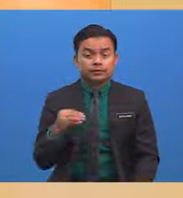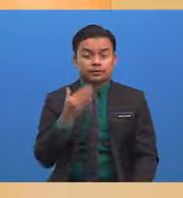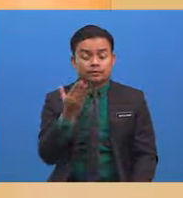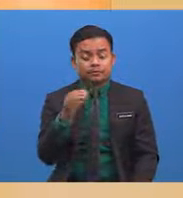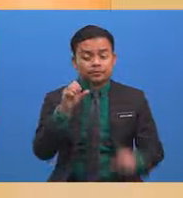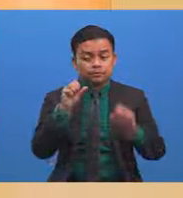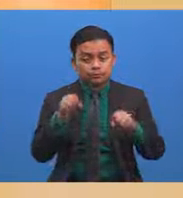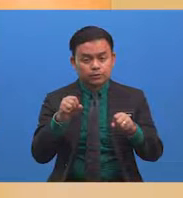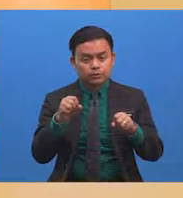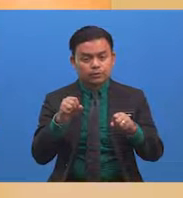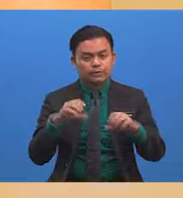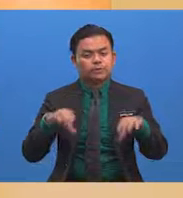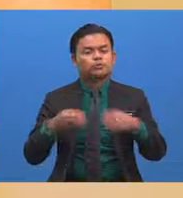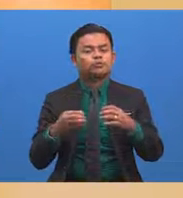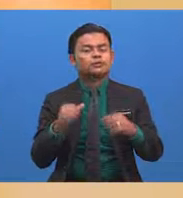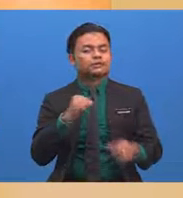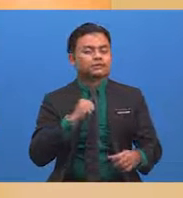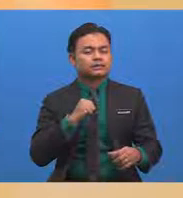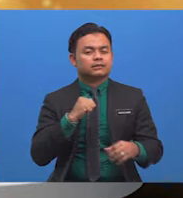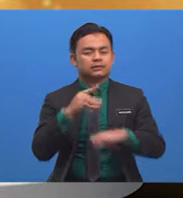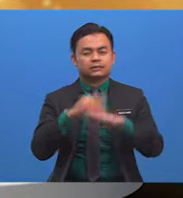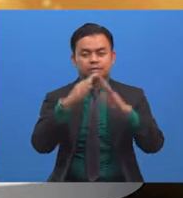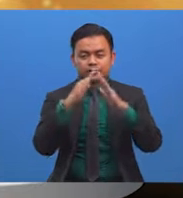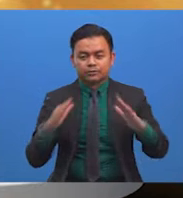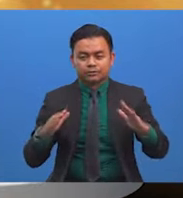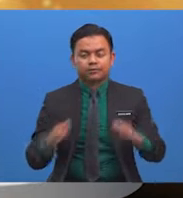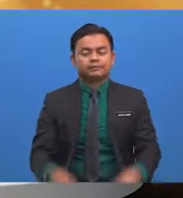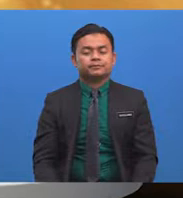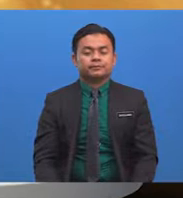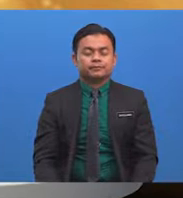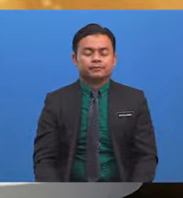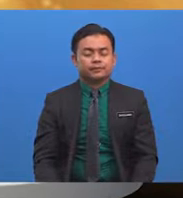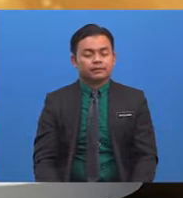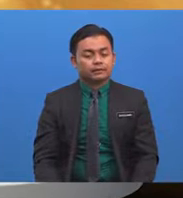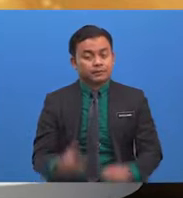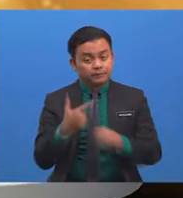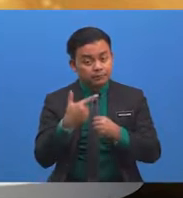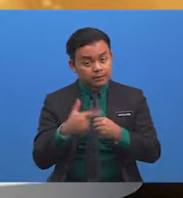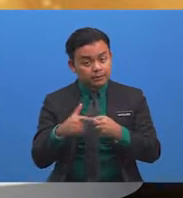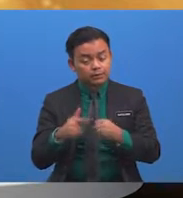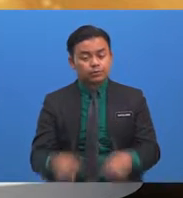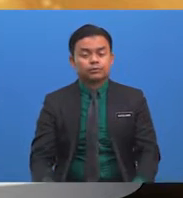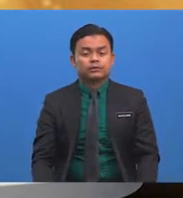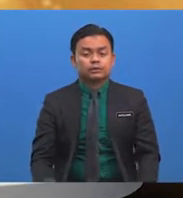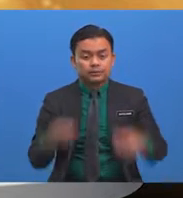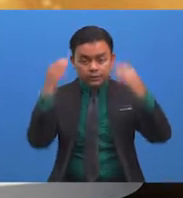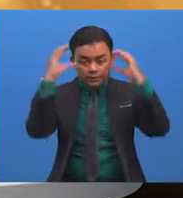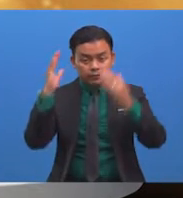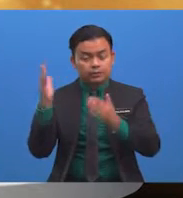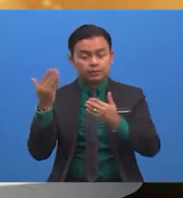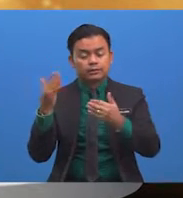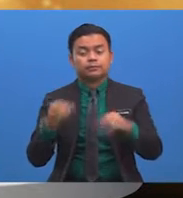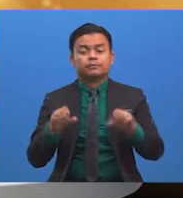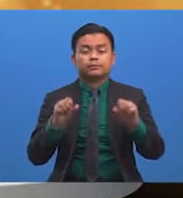boleh melakukannya di rumah. Setelah memperolehi keputusan, cikgu harap kamu